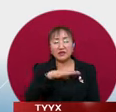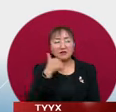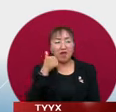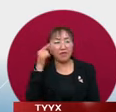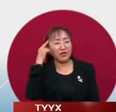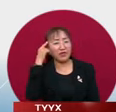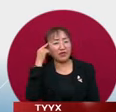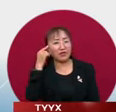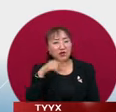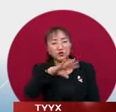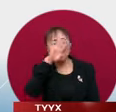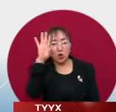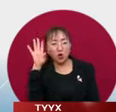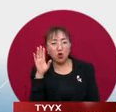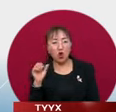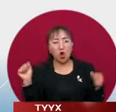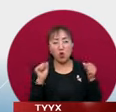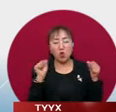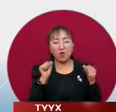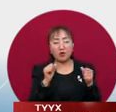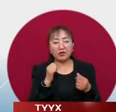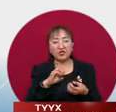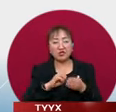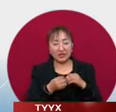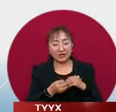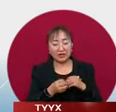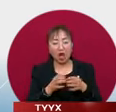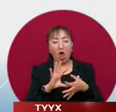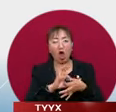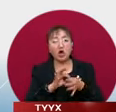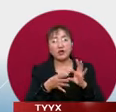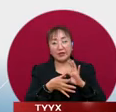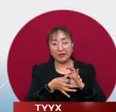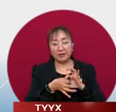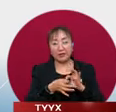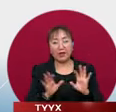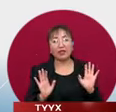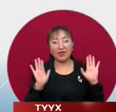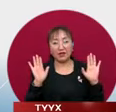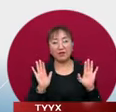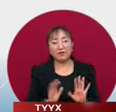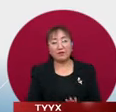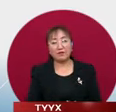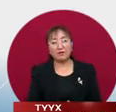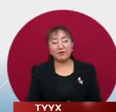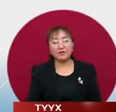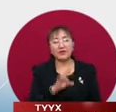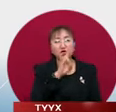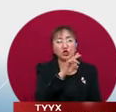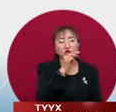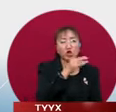болон өвлийн үйлдрэлд явагддаг Олимпийн наадам байх нэ. За Олимпийн наадам нь манай нийтийн тооллын